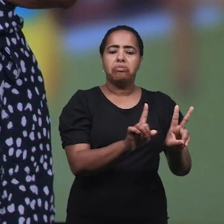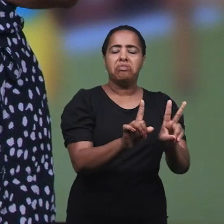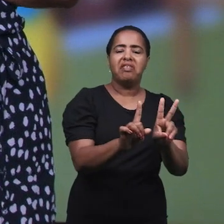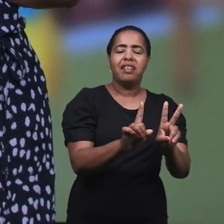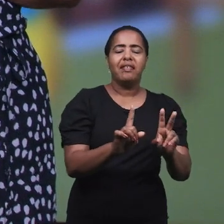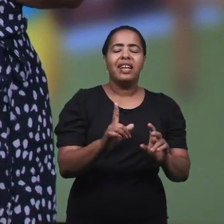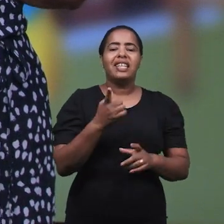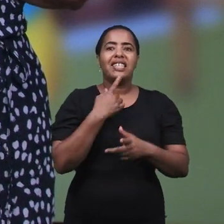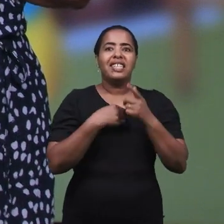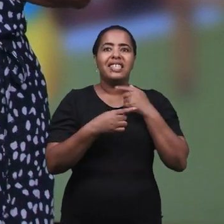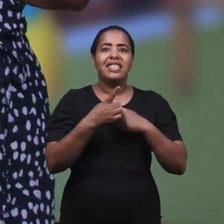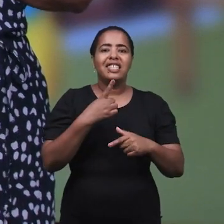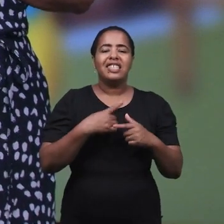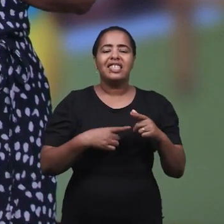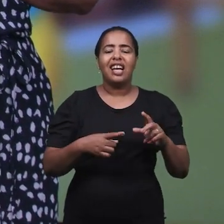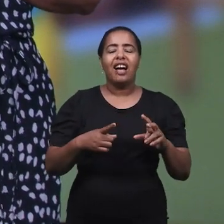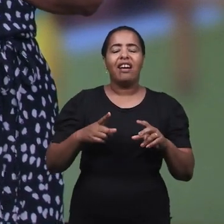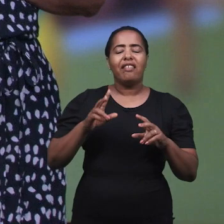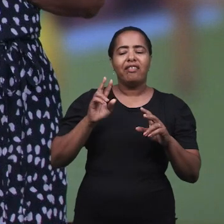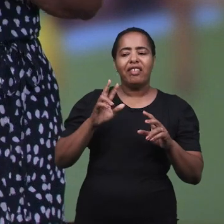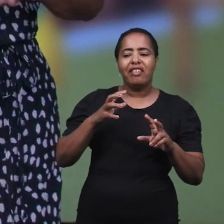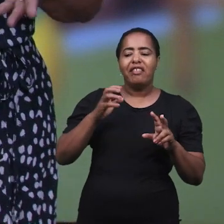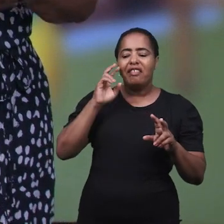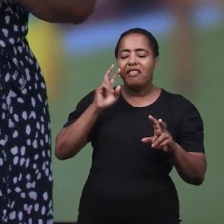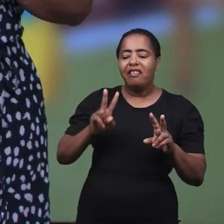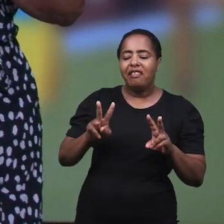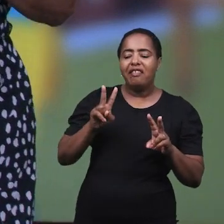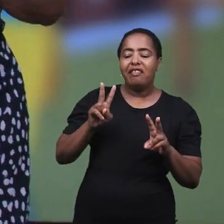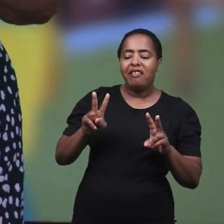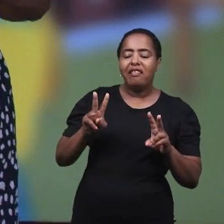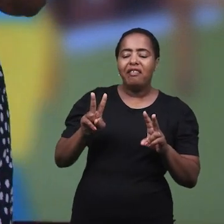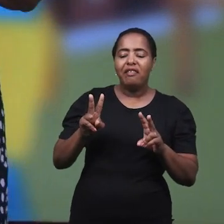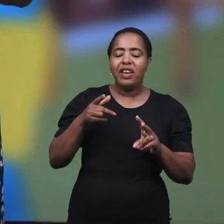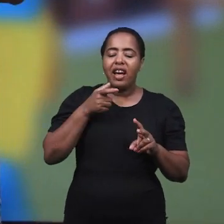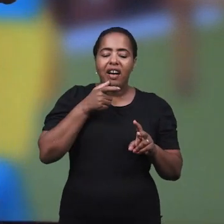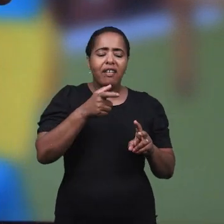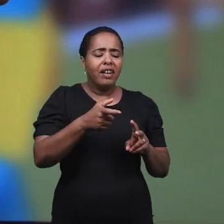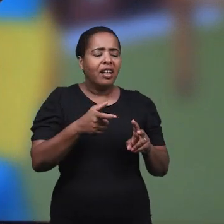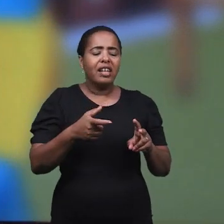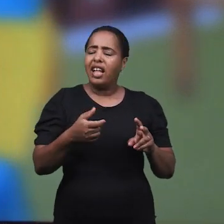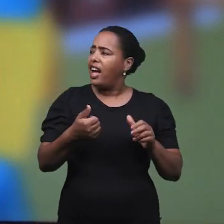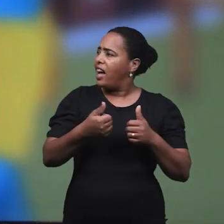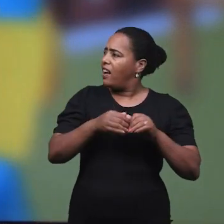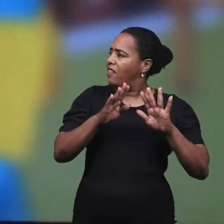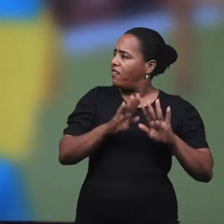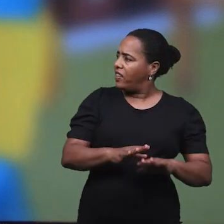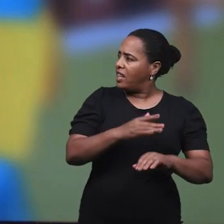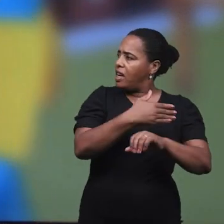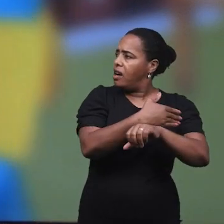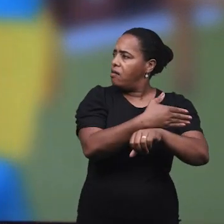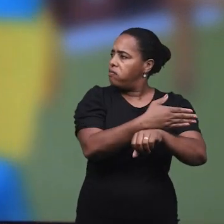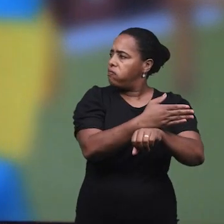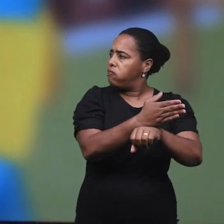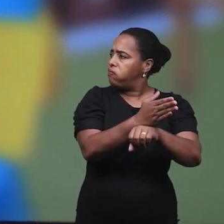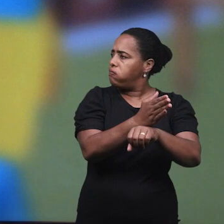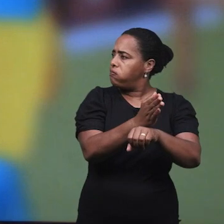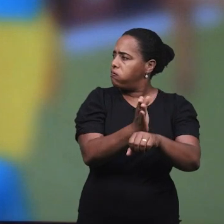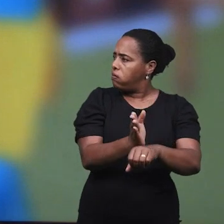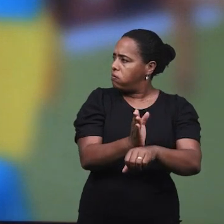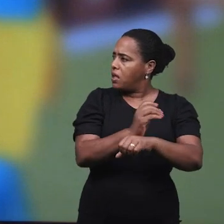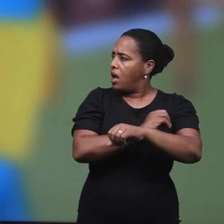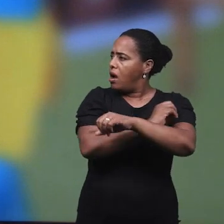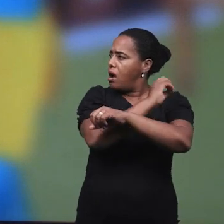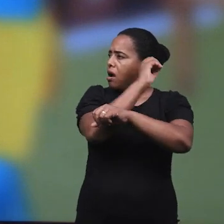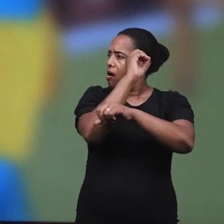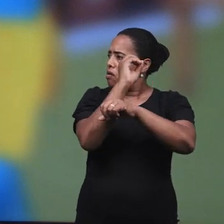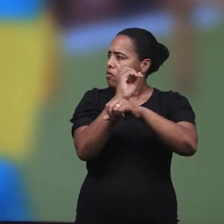ils voulaient continuer à entendre leurs paroles et ont demandé: Reste avec nous, il s'est fait tard,